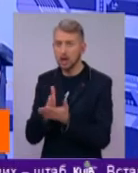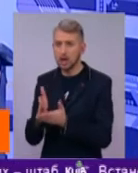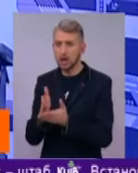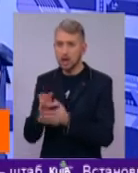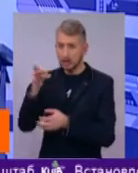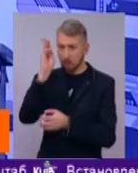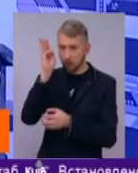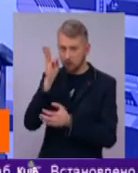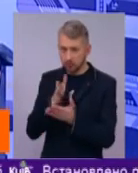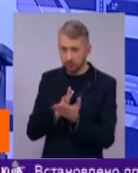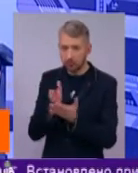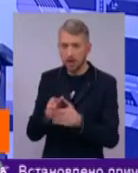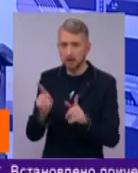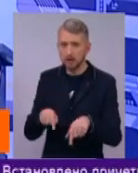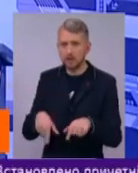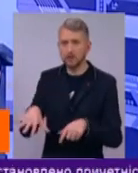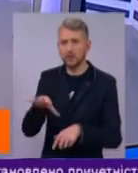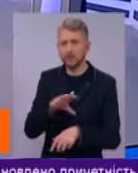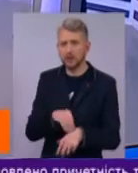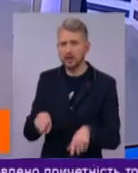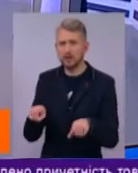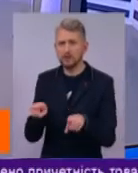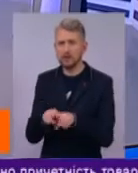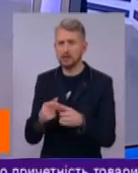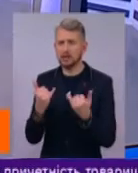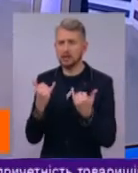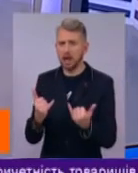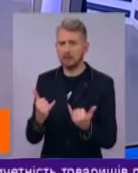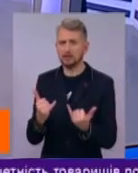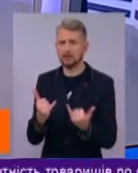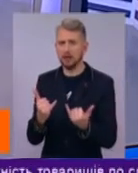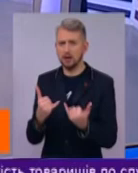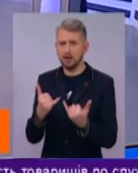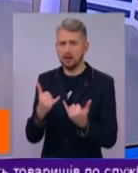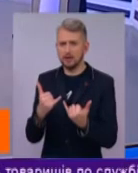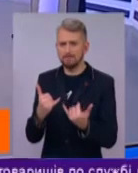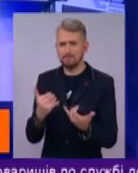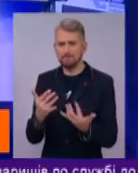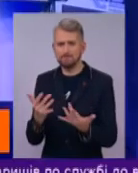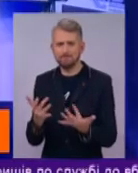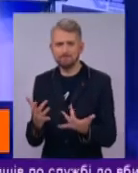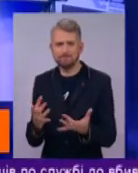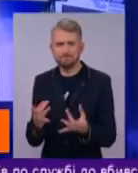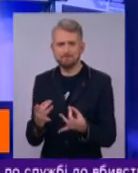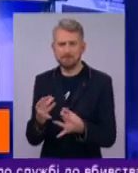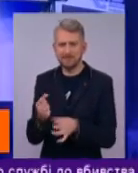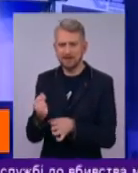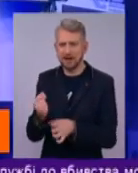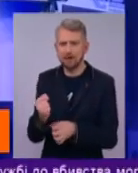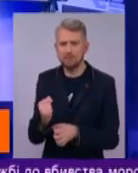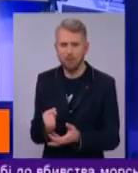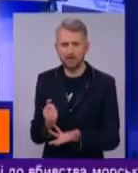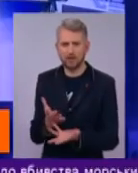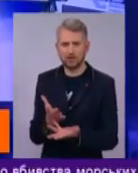зараз шлях теж. Все настільки зараз в'язко, все настільки загальмовано,